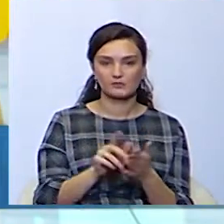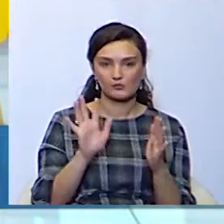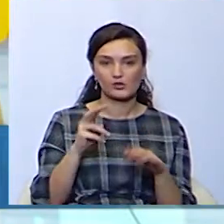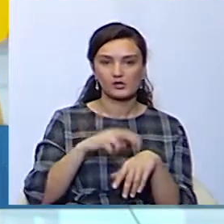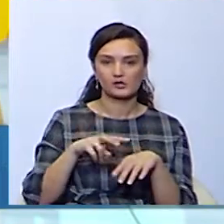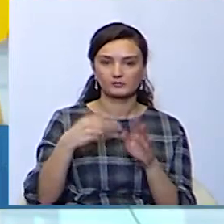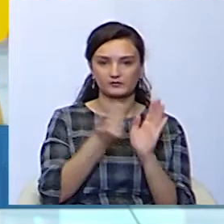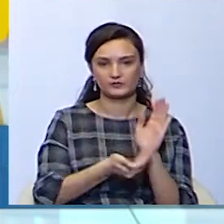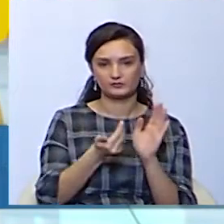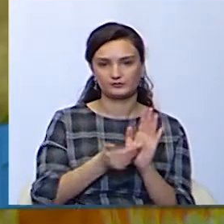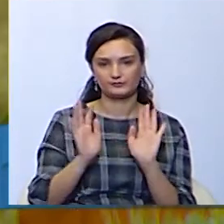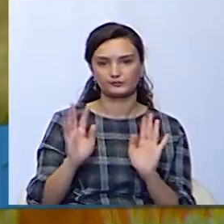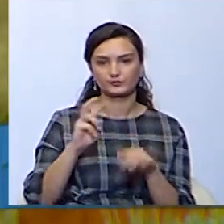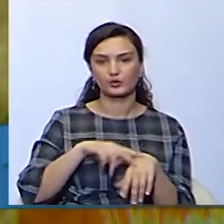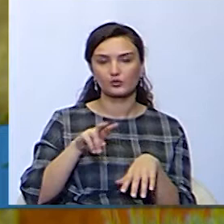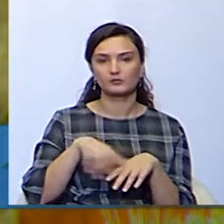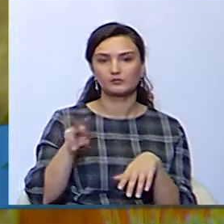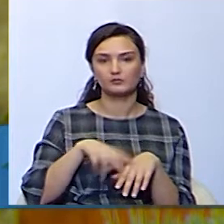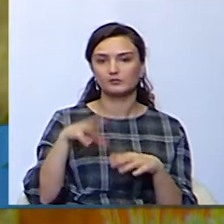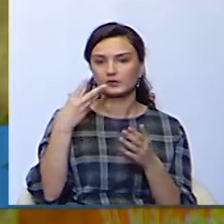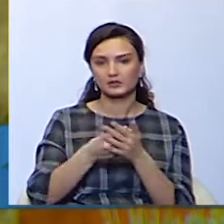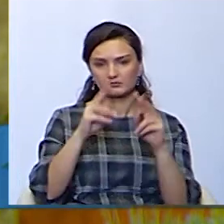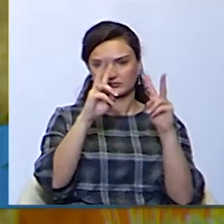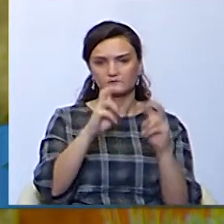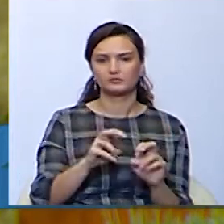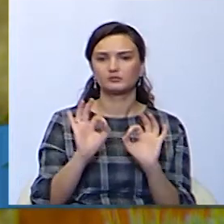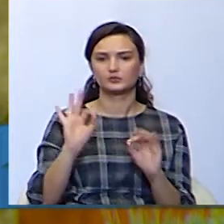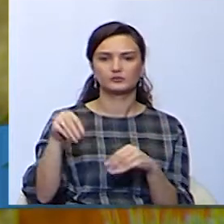მხოლოდ ექიმი და მხოლოდ იმ თავისებურებების